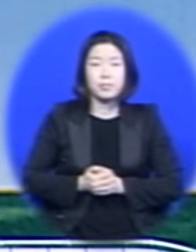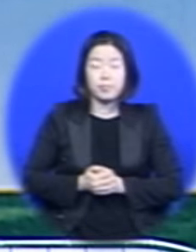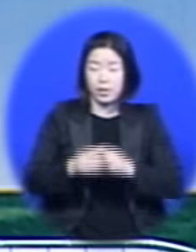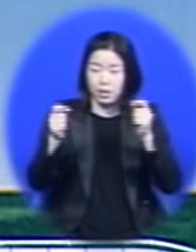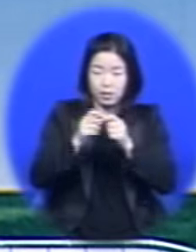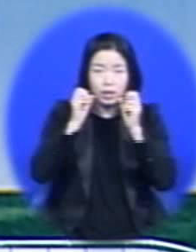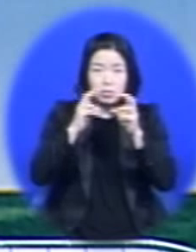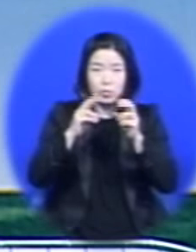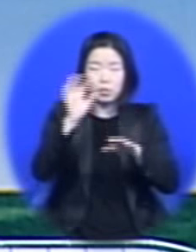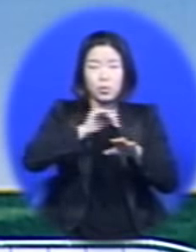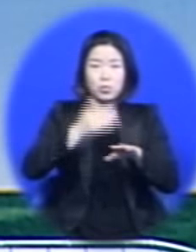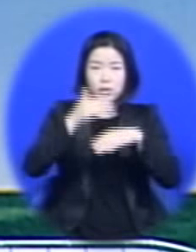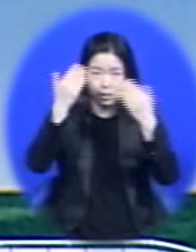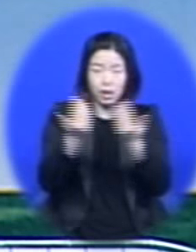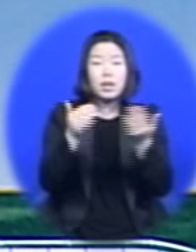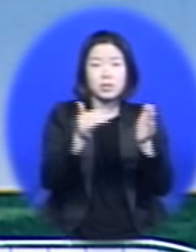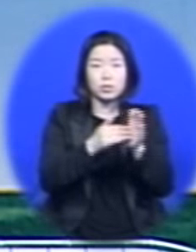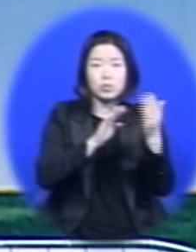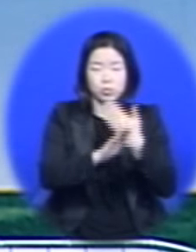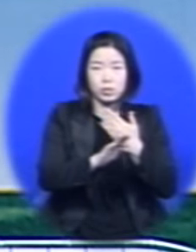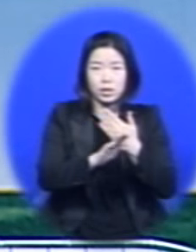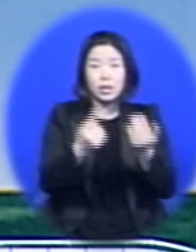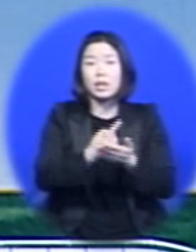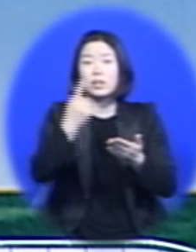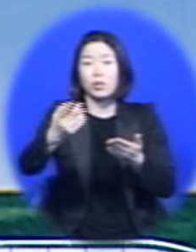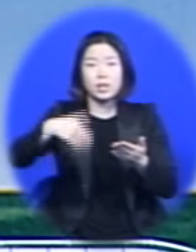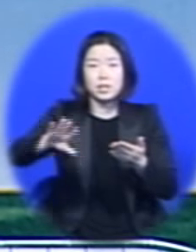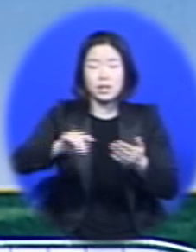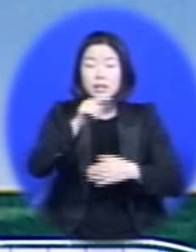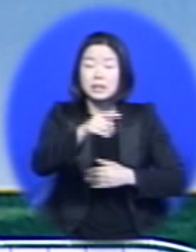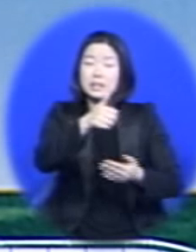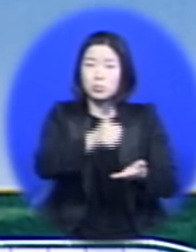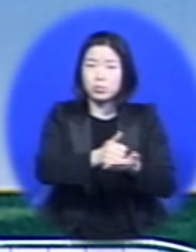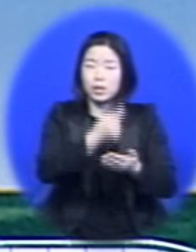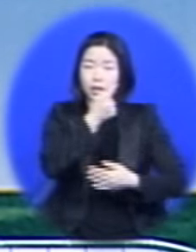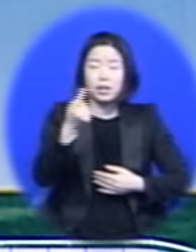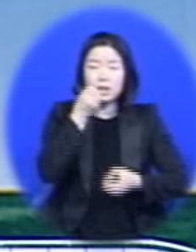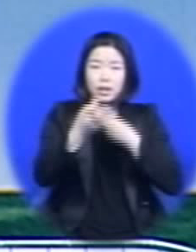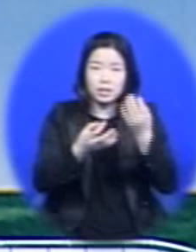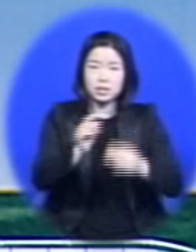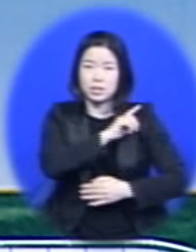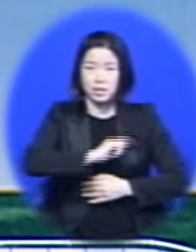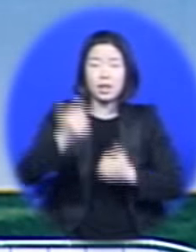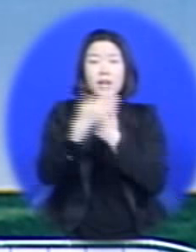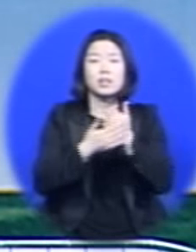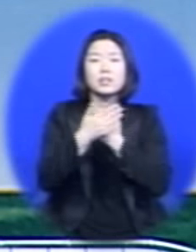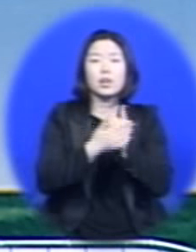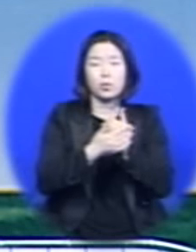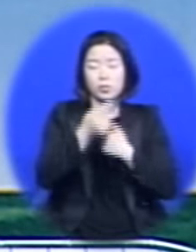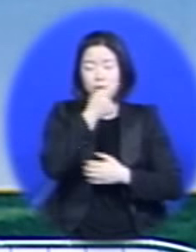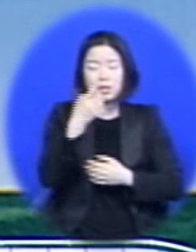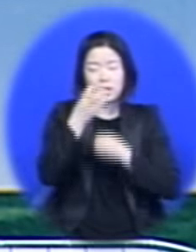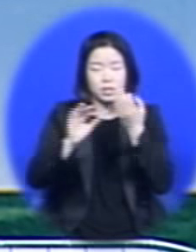단기 선교 훈련을 다 마치고 실제로 단기 선교를 떠나지 않는 그분의 간증이 가장 은혜로운